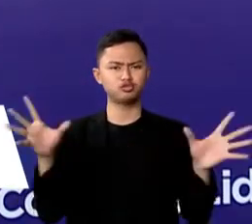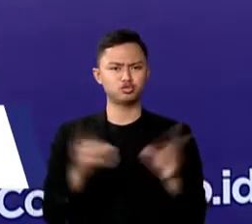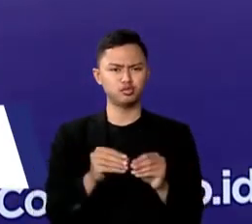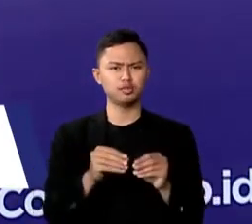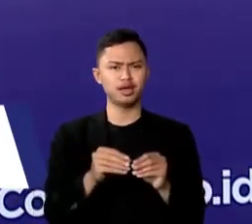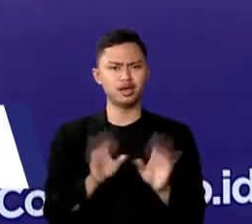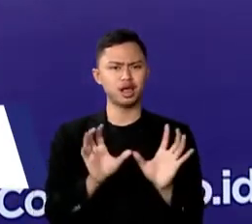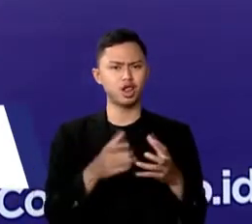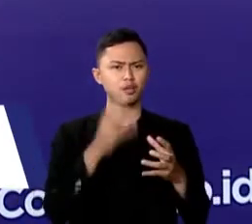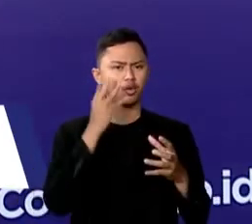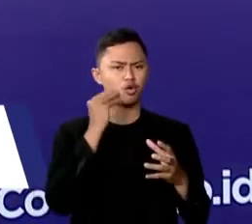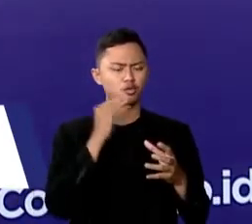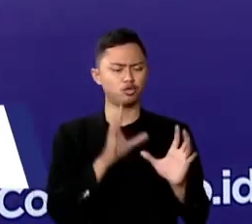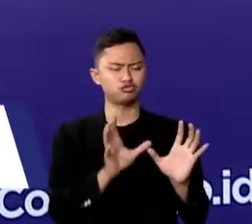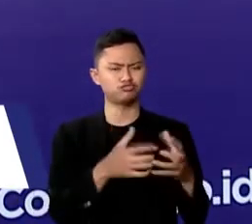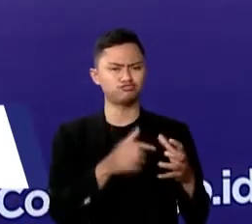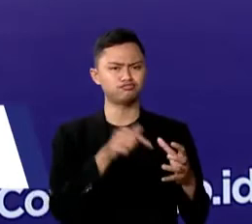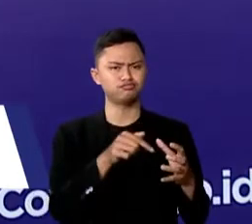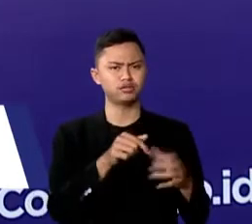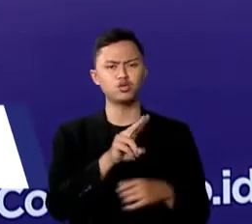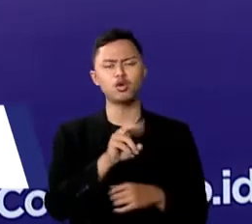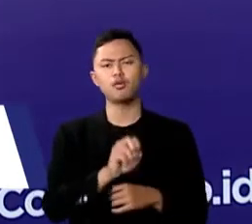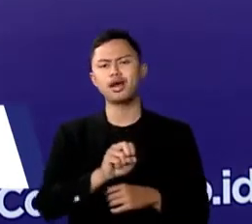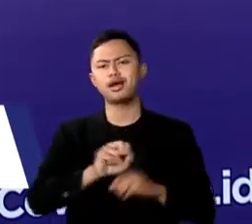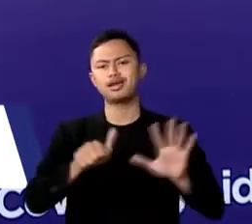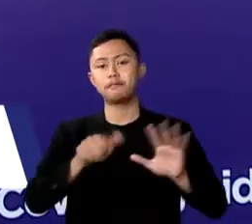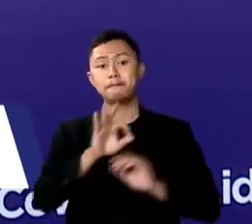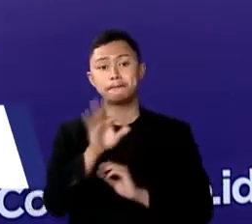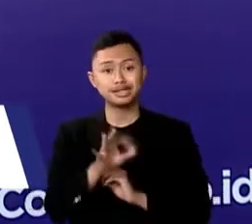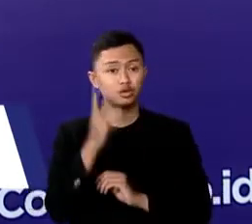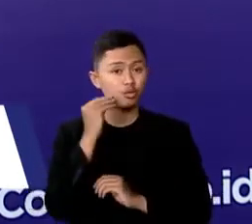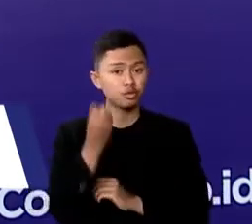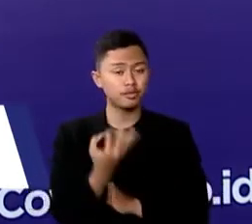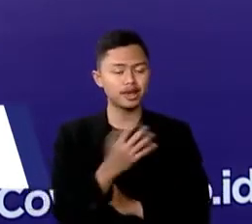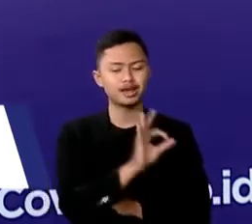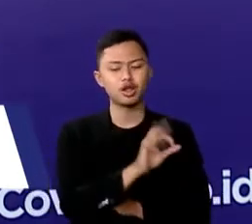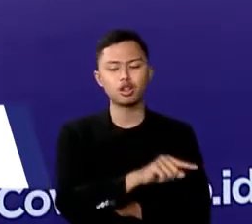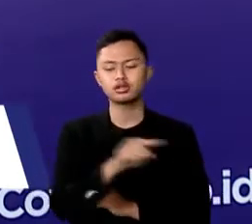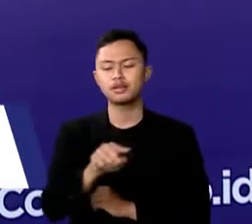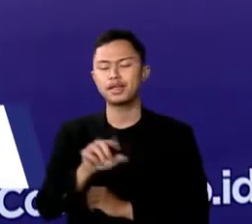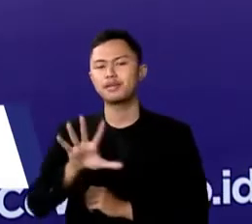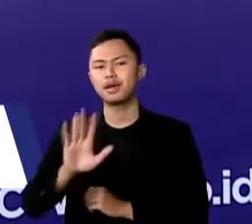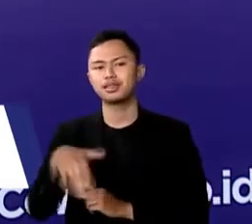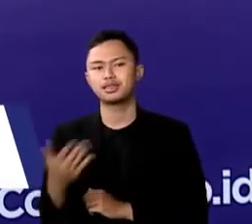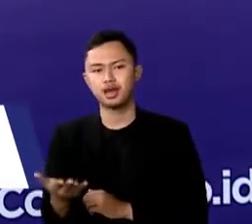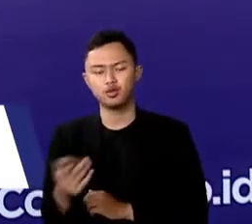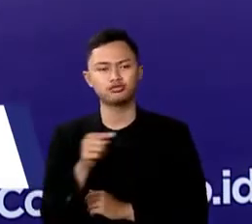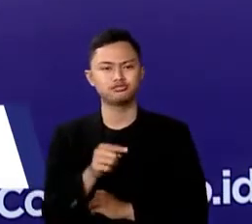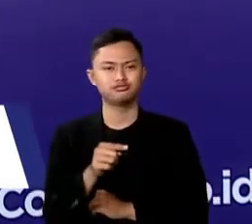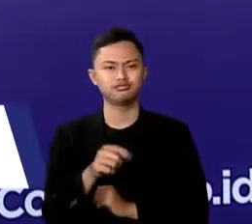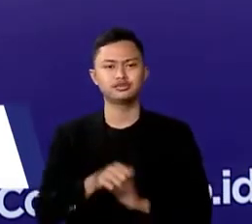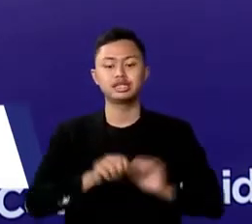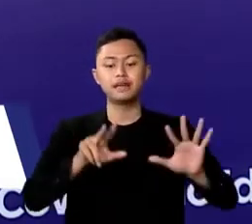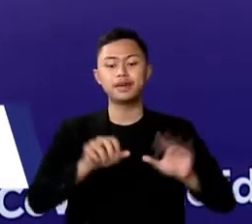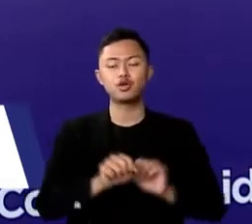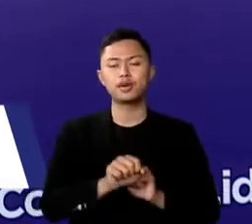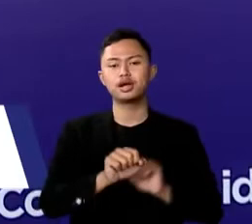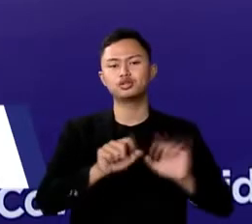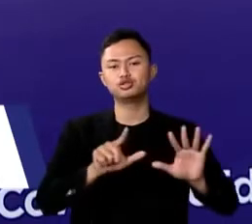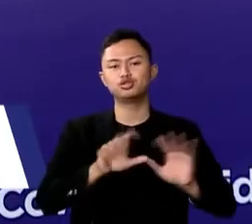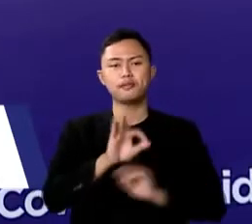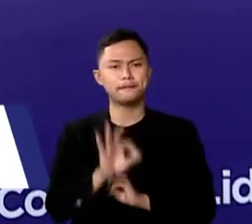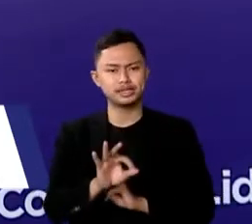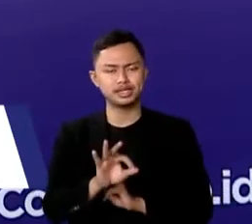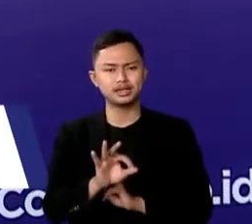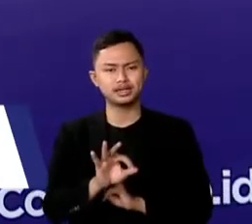berdasarkan kelompok umur sekitar 2,6 persen ya berusia 0-5 tahun dan 8,7